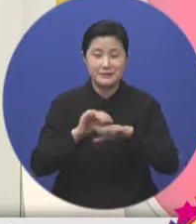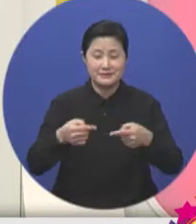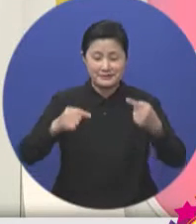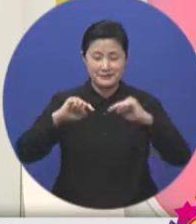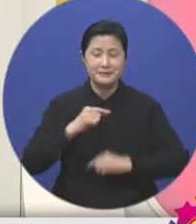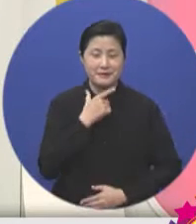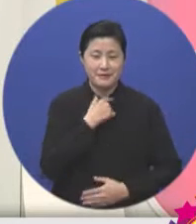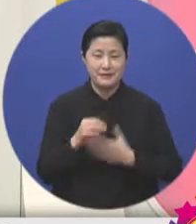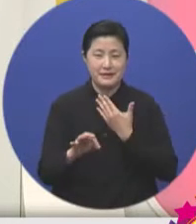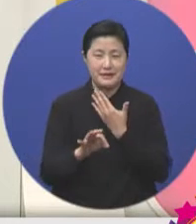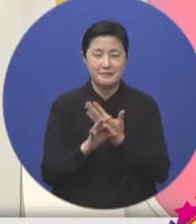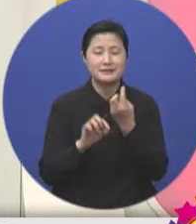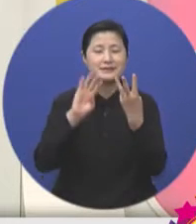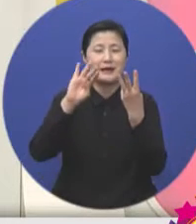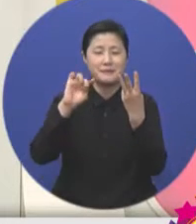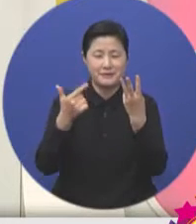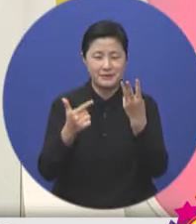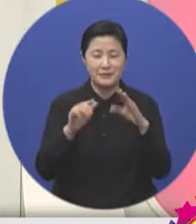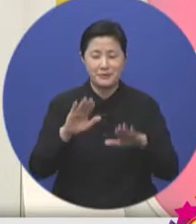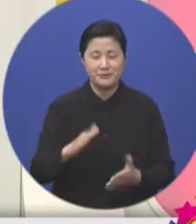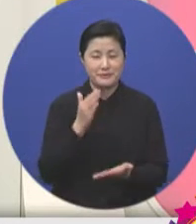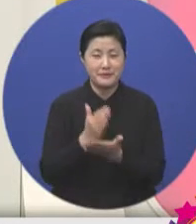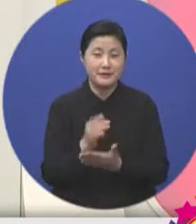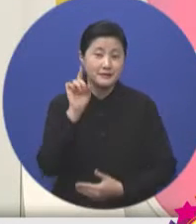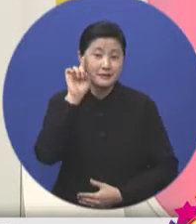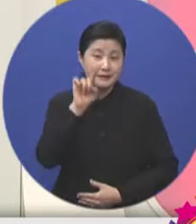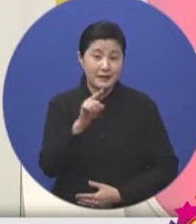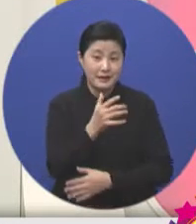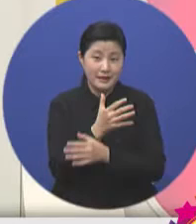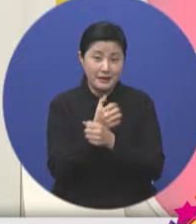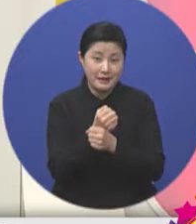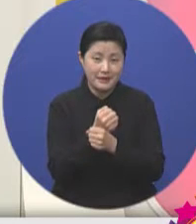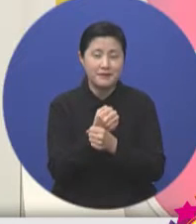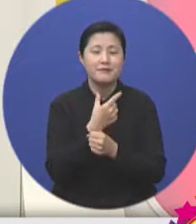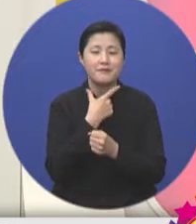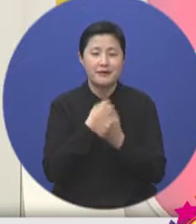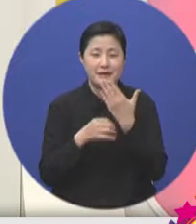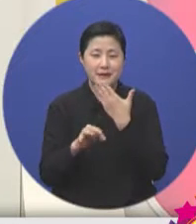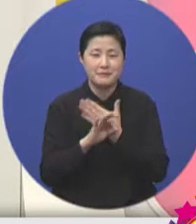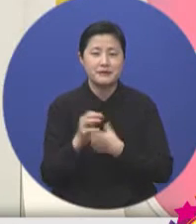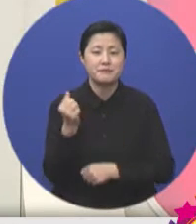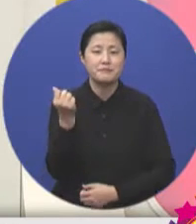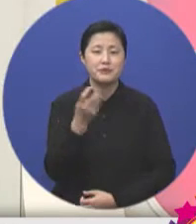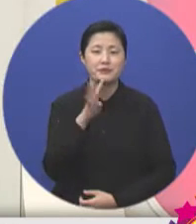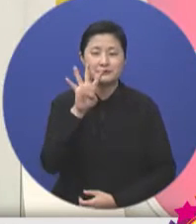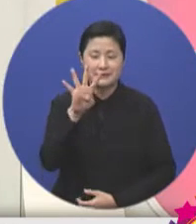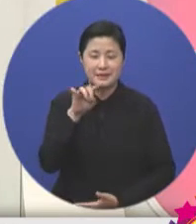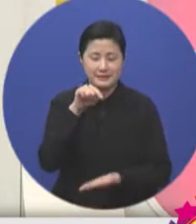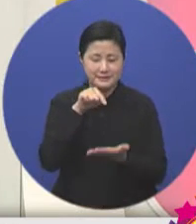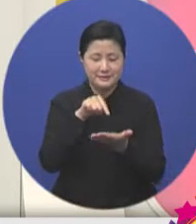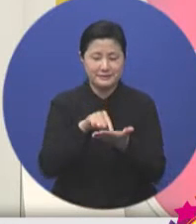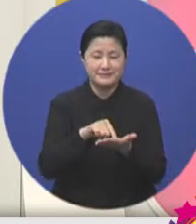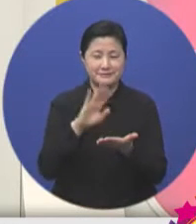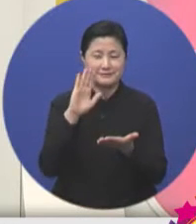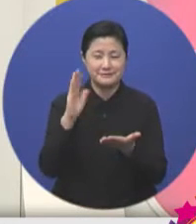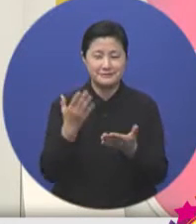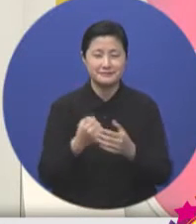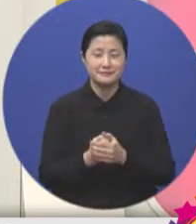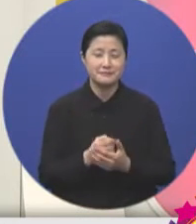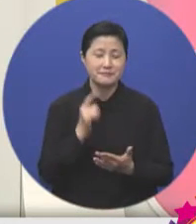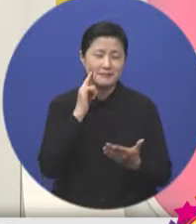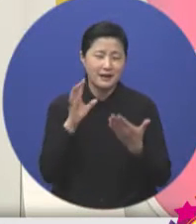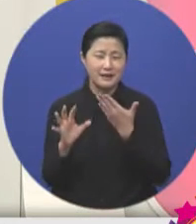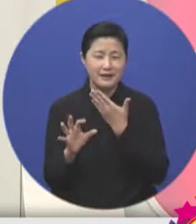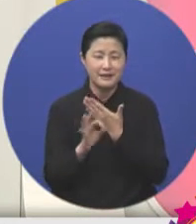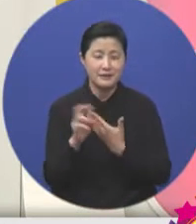참여를 원하시면 3번 또 다음날 참여를 원하시면 예약 참여 4번 선택하시면 되고요. 네.